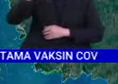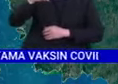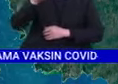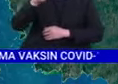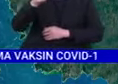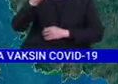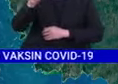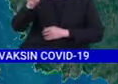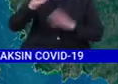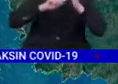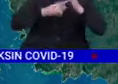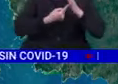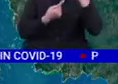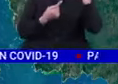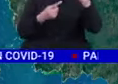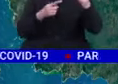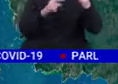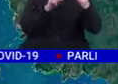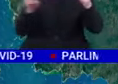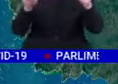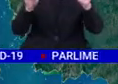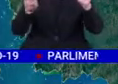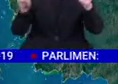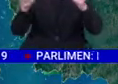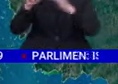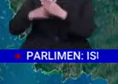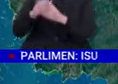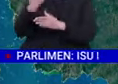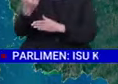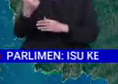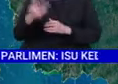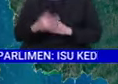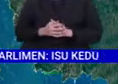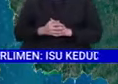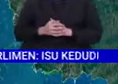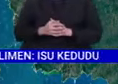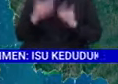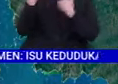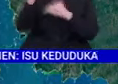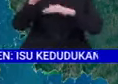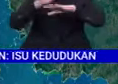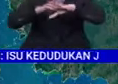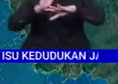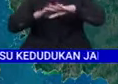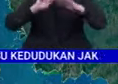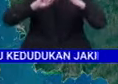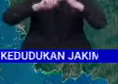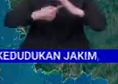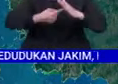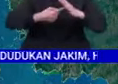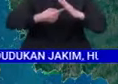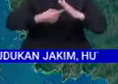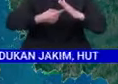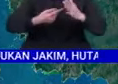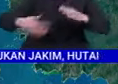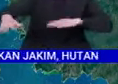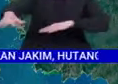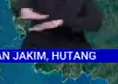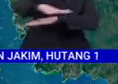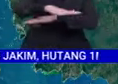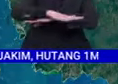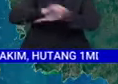Bermula rasa sehingga 22 Mas nanti dalam tempo amaran ini berkuat kuasa keadaan perairan